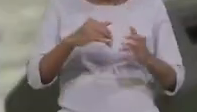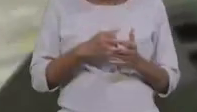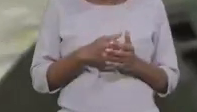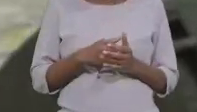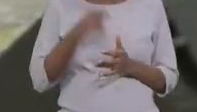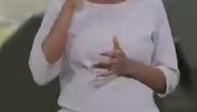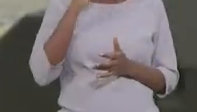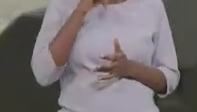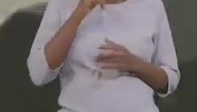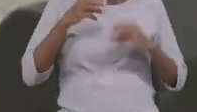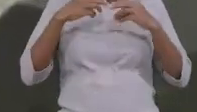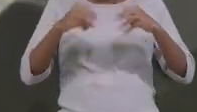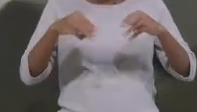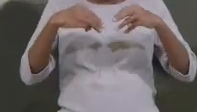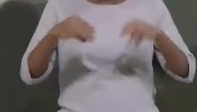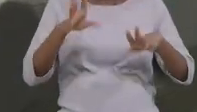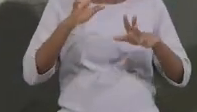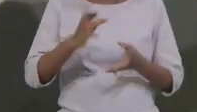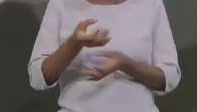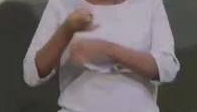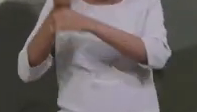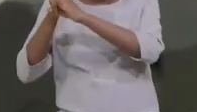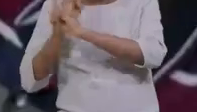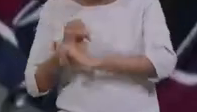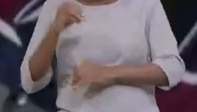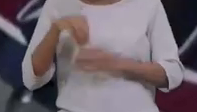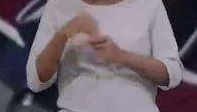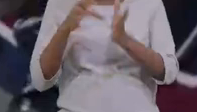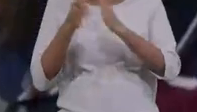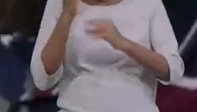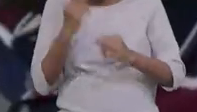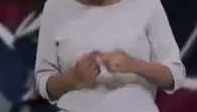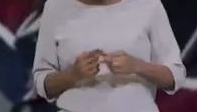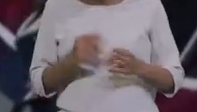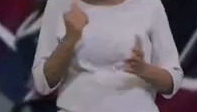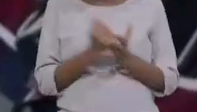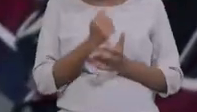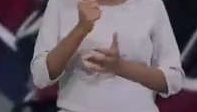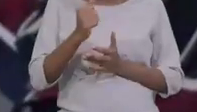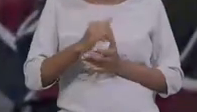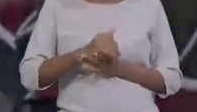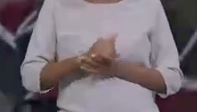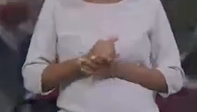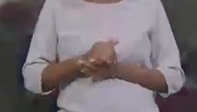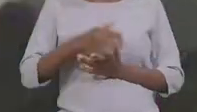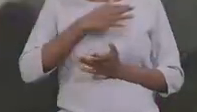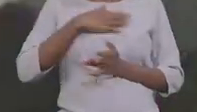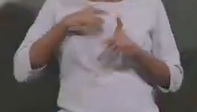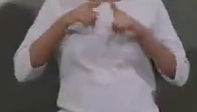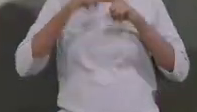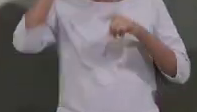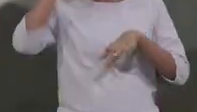la vendre. Vous n'allez pas vendre ton héritage. Tu ne vas pas vendre ton héritage au nom de Jésus. Et